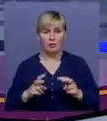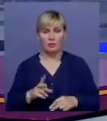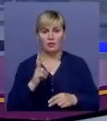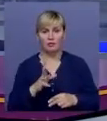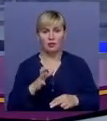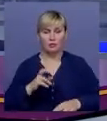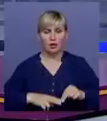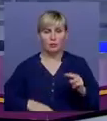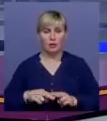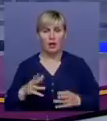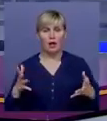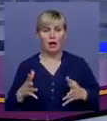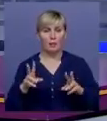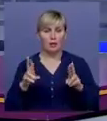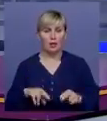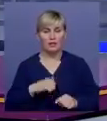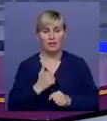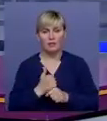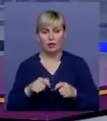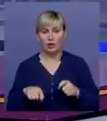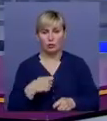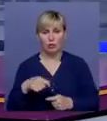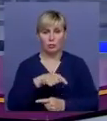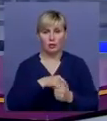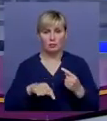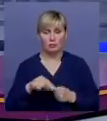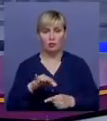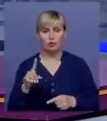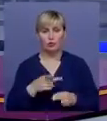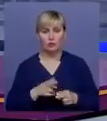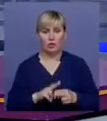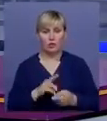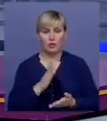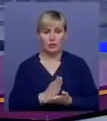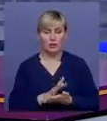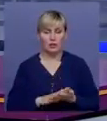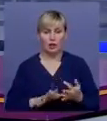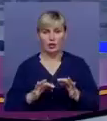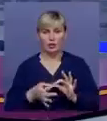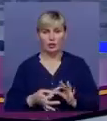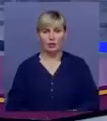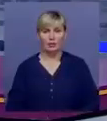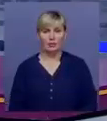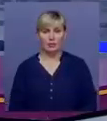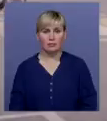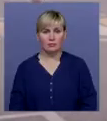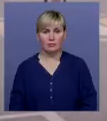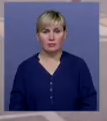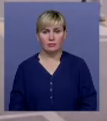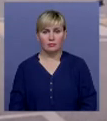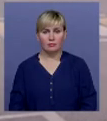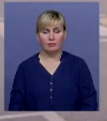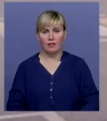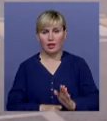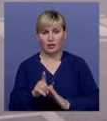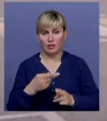объектов какие правила в основном нарушают предприниматели и что за это грозит узнавала татьяна ким в